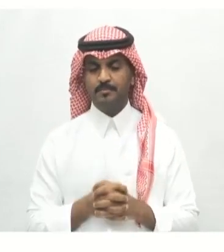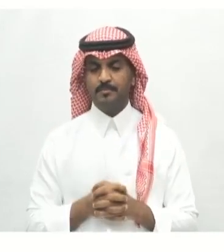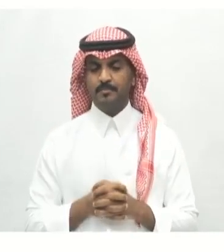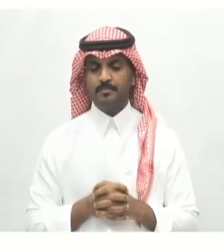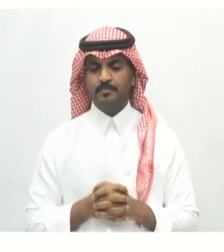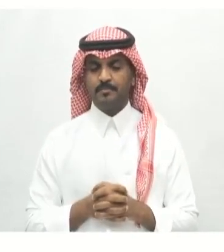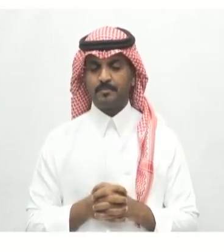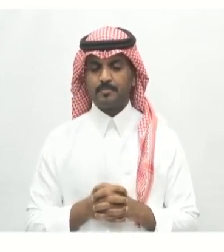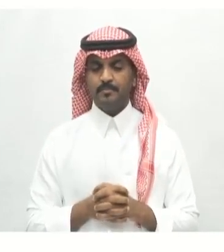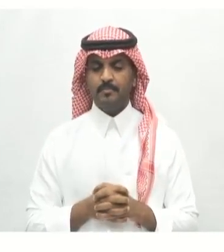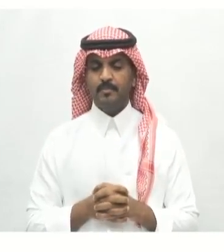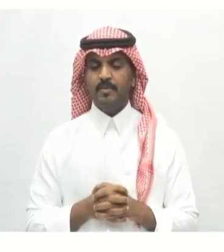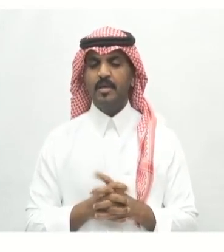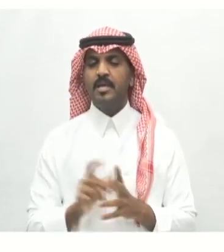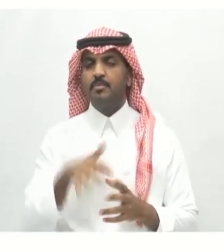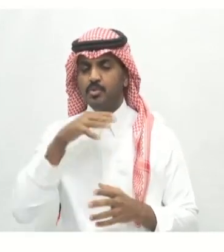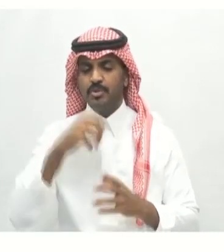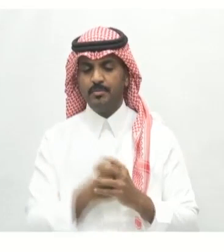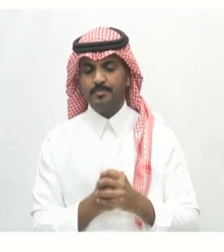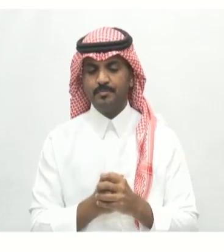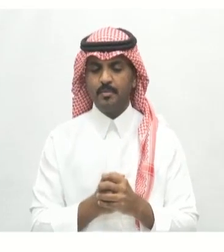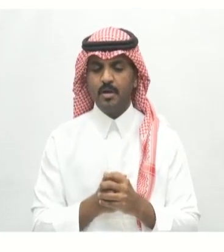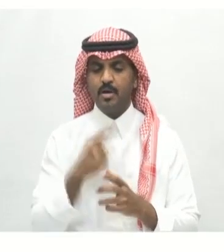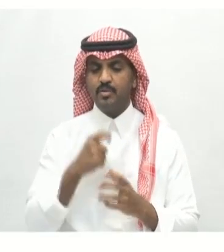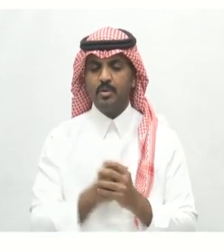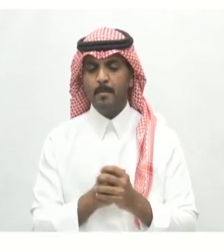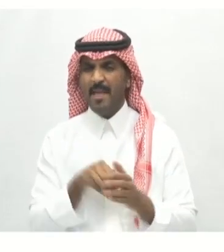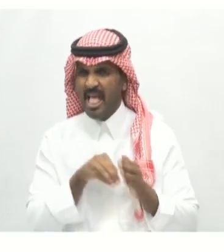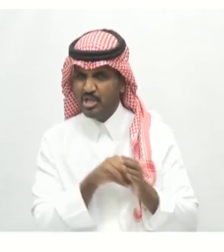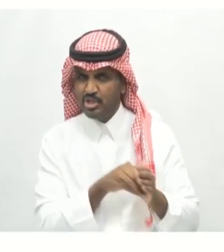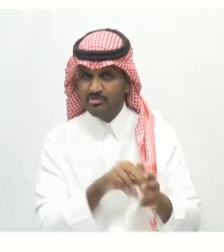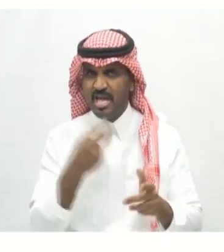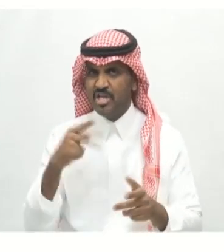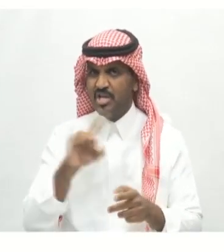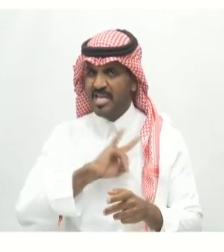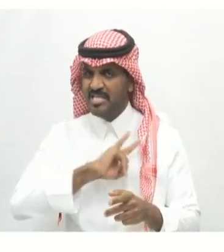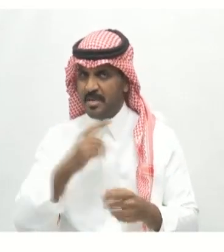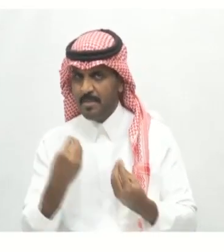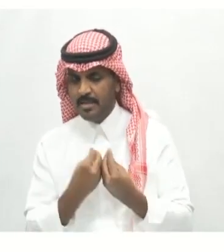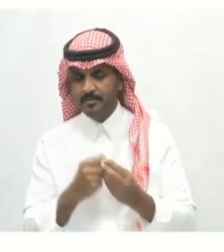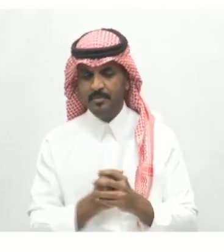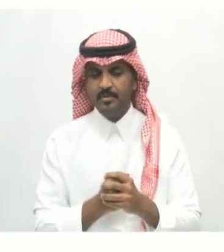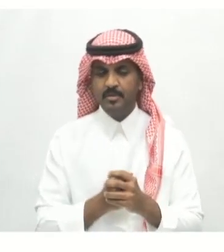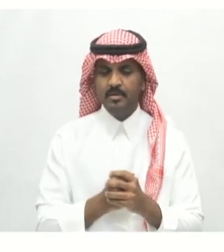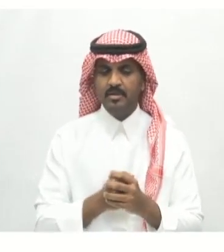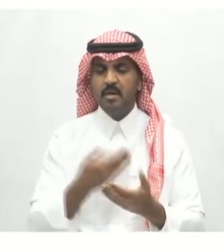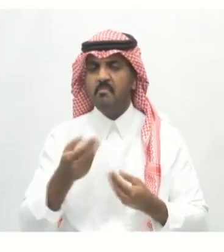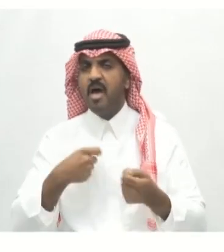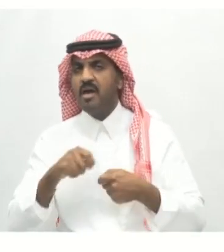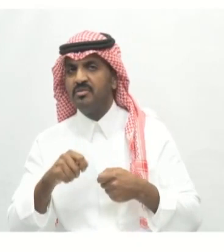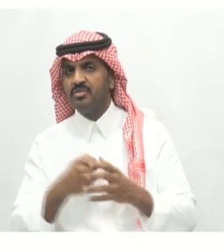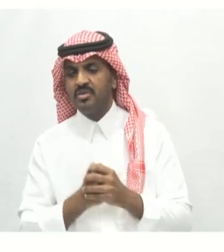مثال اخر ان النبي صلى الله عليه وسلم قال من غشنا فليس منا فلو تبايع